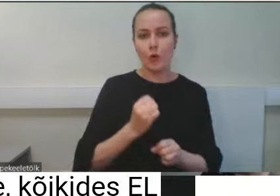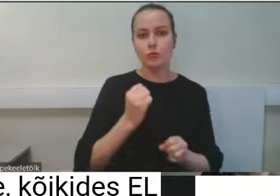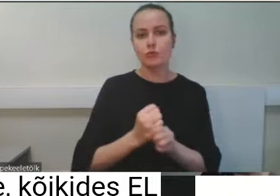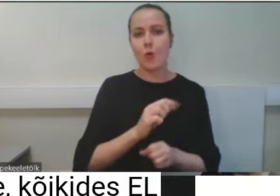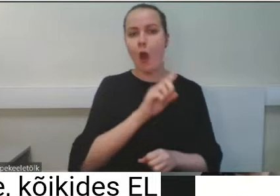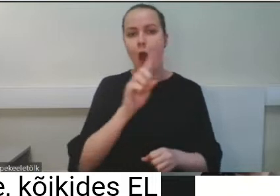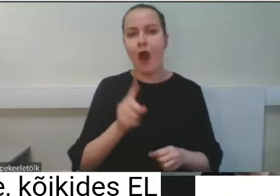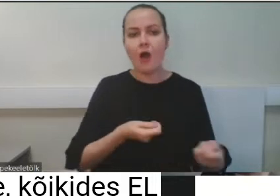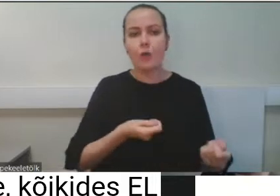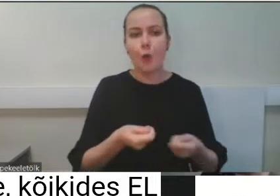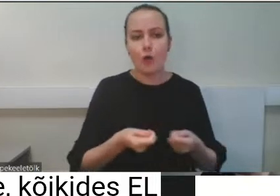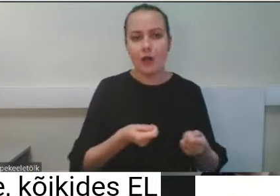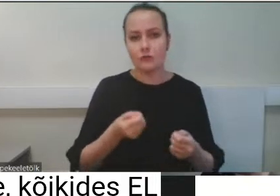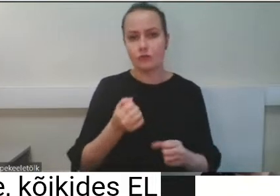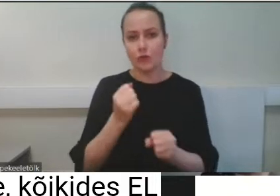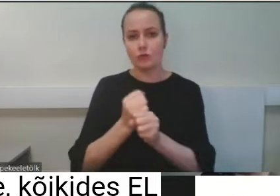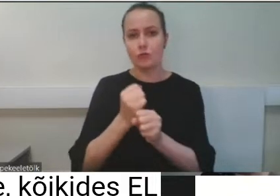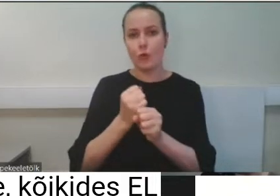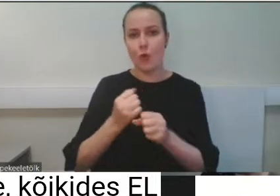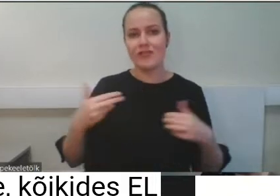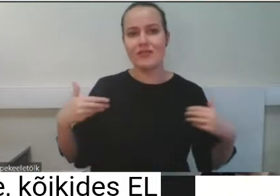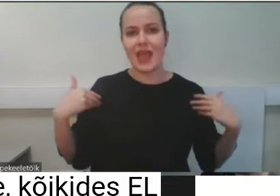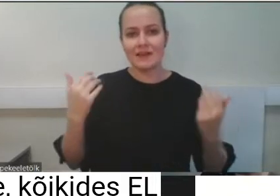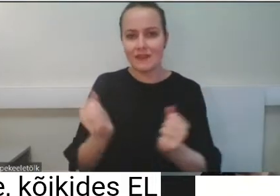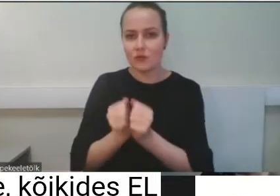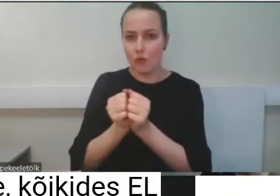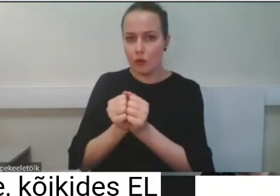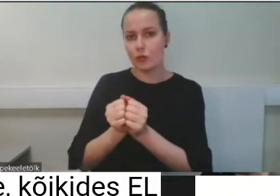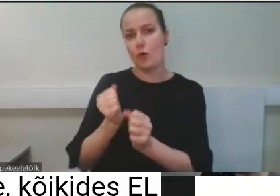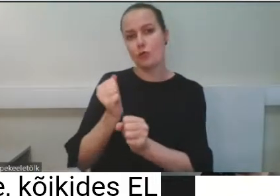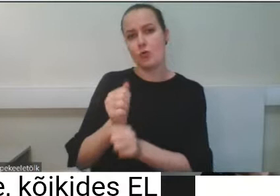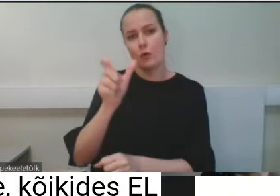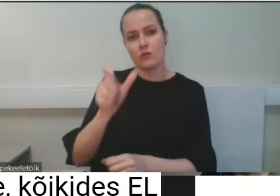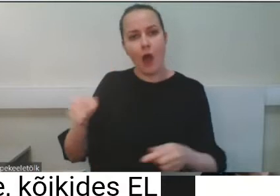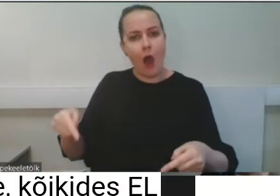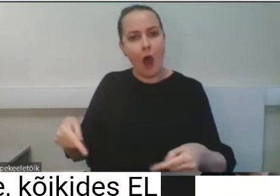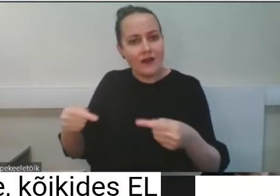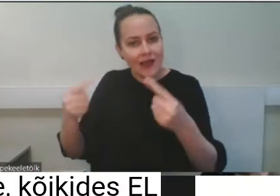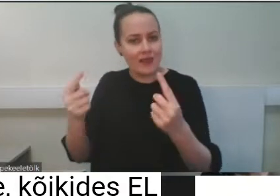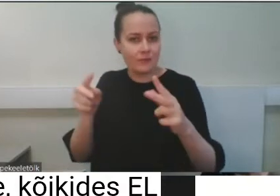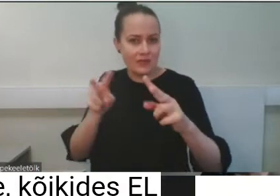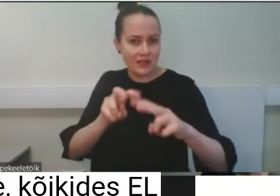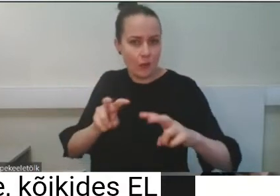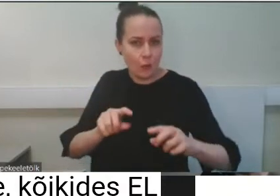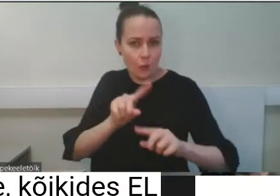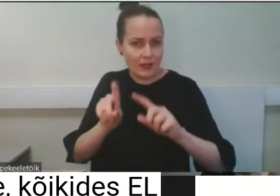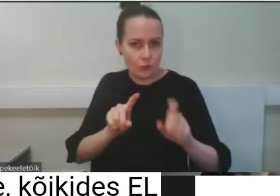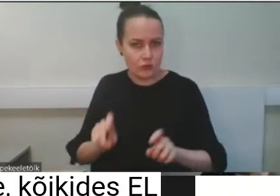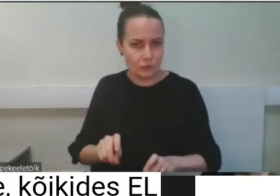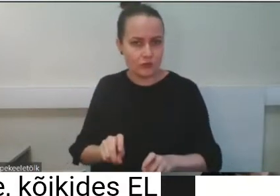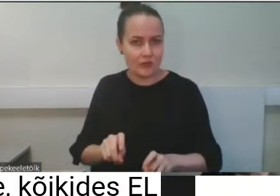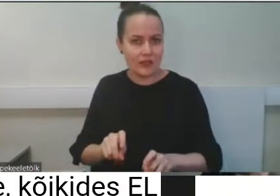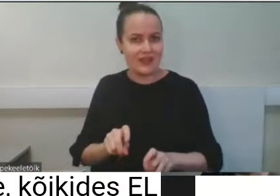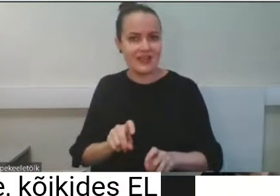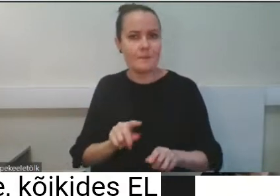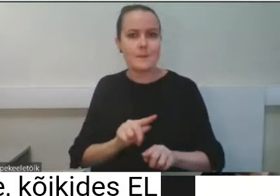siis Eestis tellib Kultuuriministeerium ja tehakse iga 2 aasta tagant. Tööelu